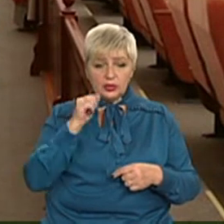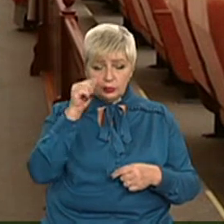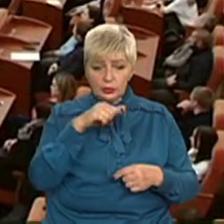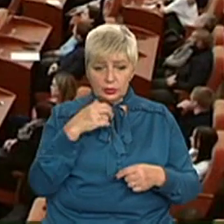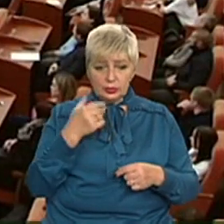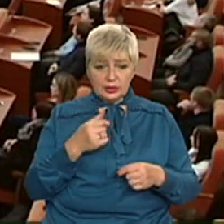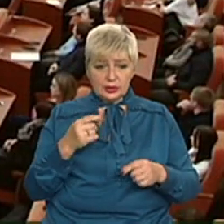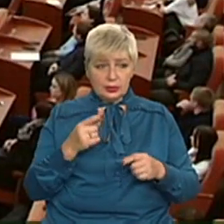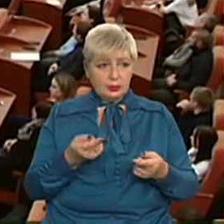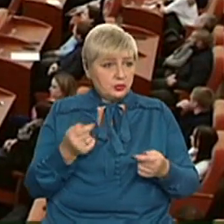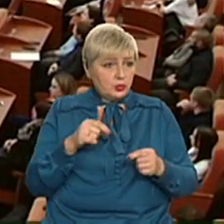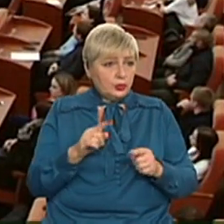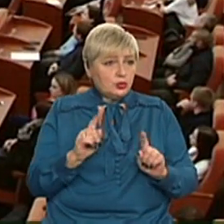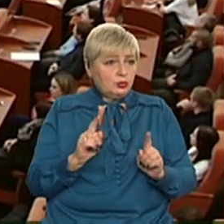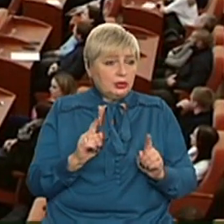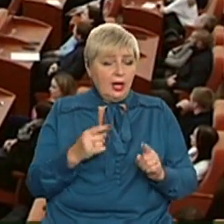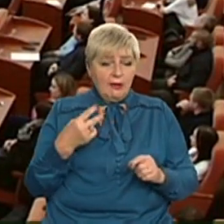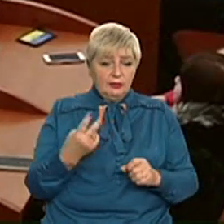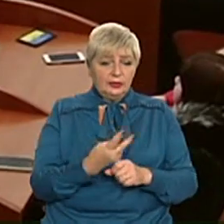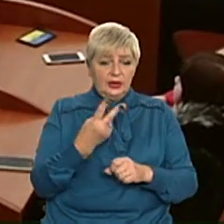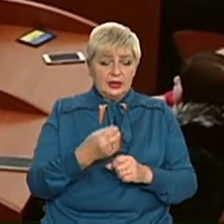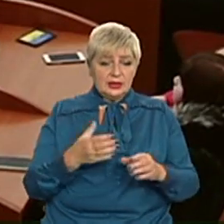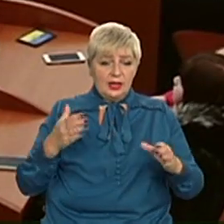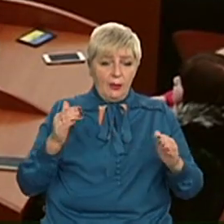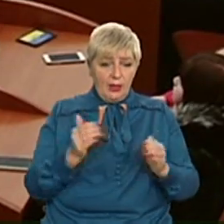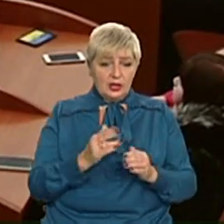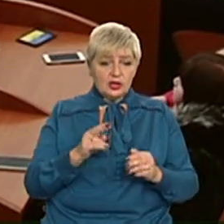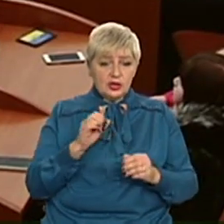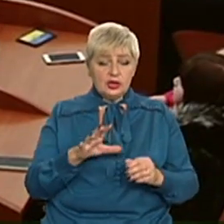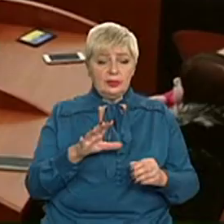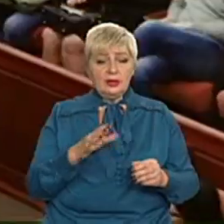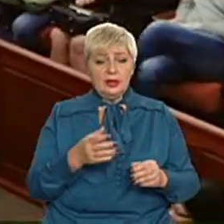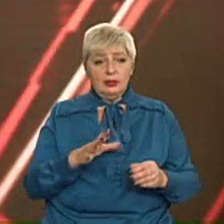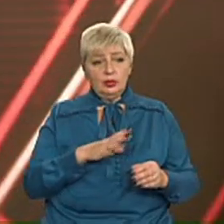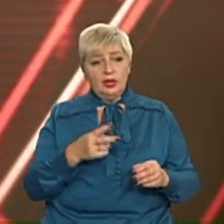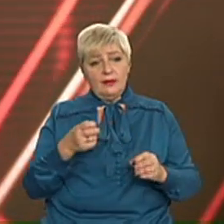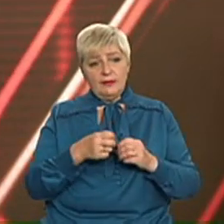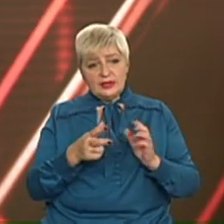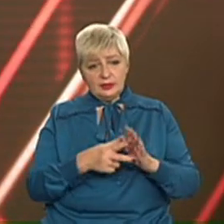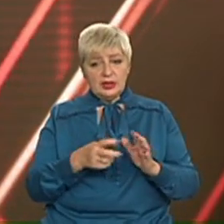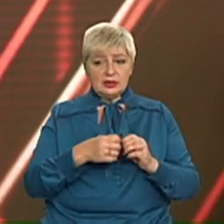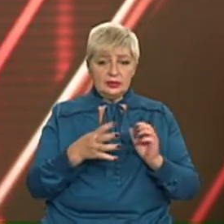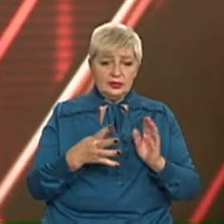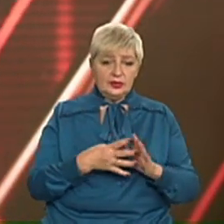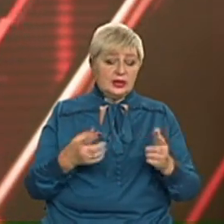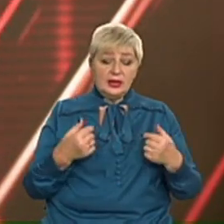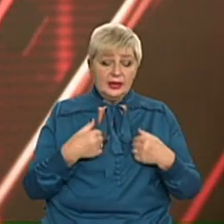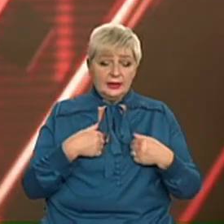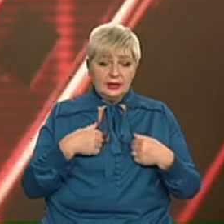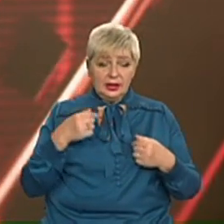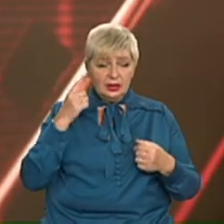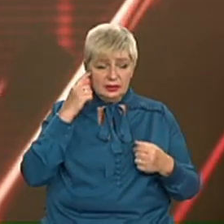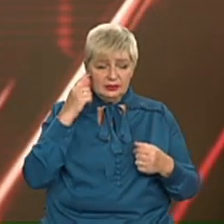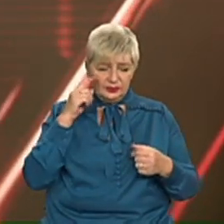чомусь вдвічі менше, ніж була в 18-му та в 19-му. Ну, майже вдвічі менше. Тому я не маю сподівань, що ми щось